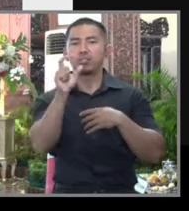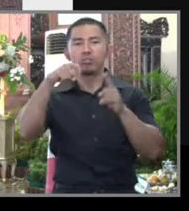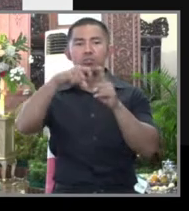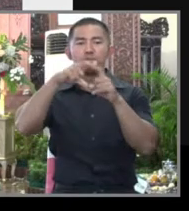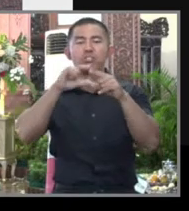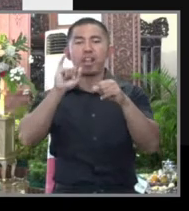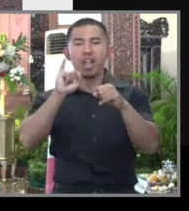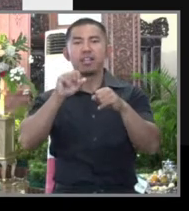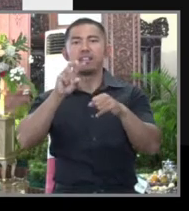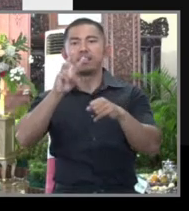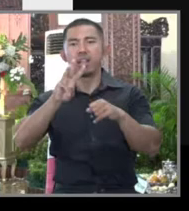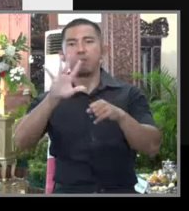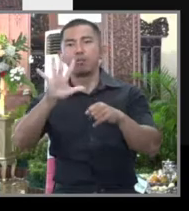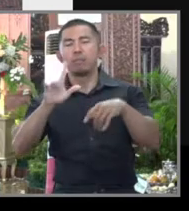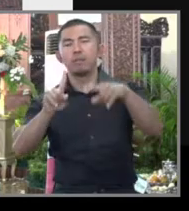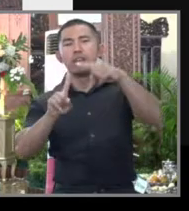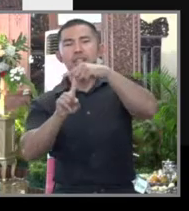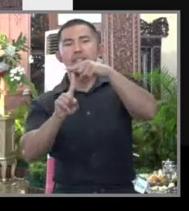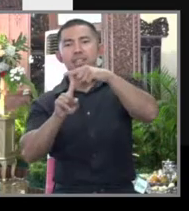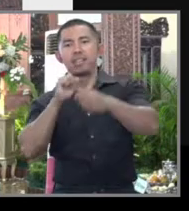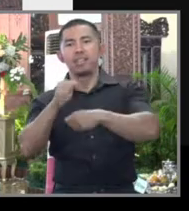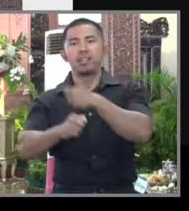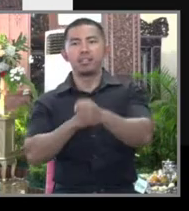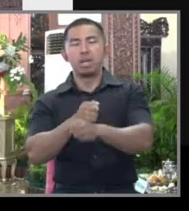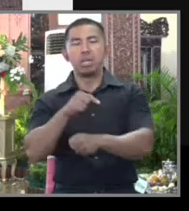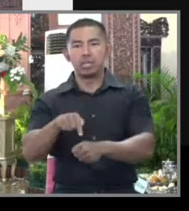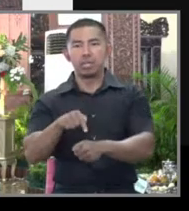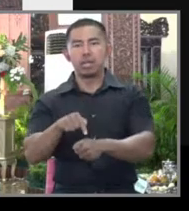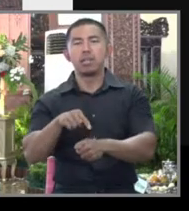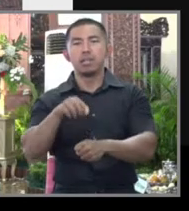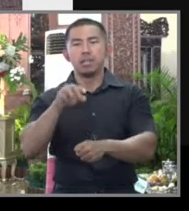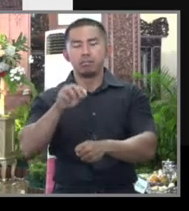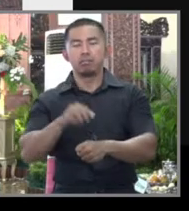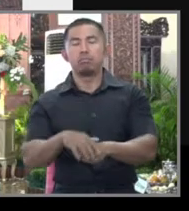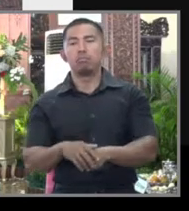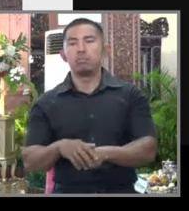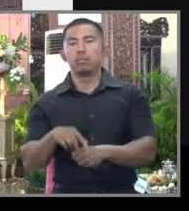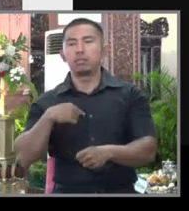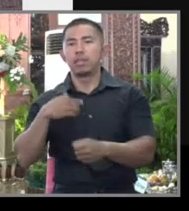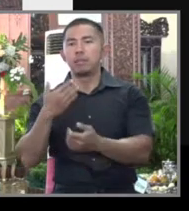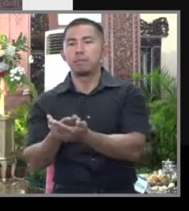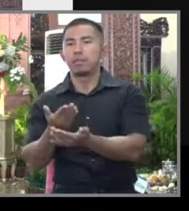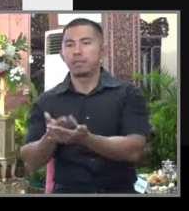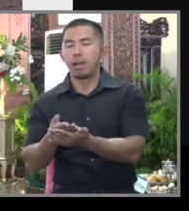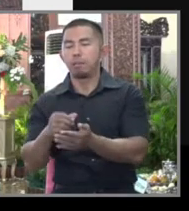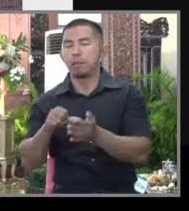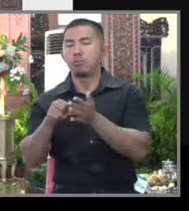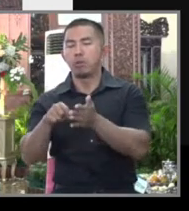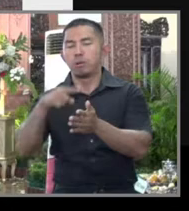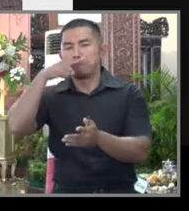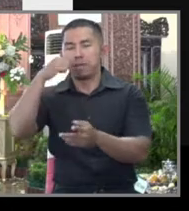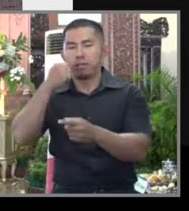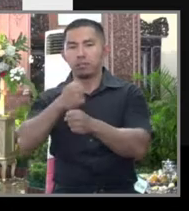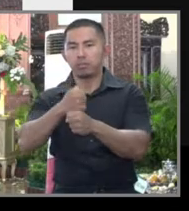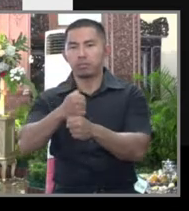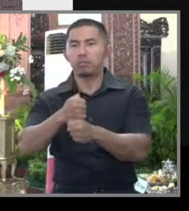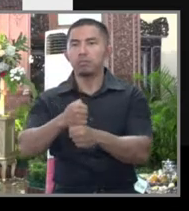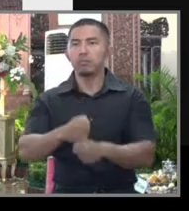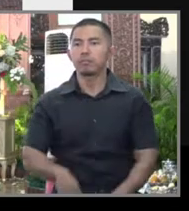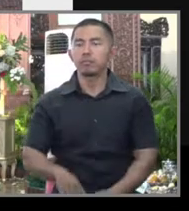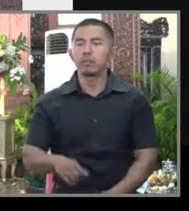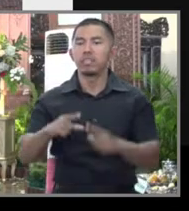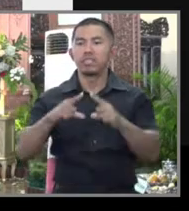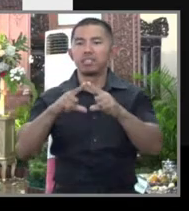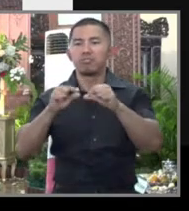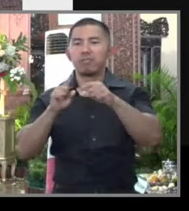triliun, rencana tahun depan adalah 40 T. Saya mohon dukungan Pak Gubernur supaya Jawa